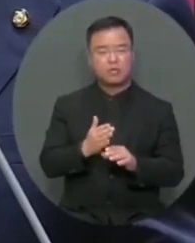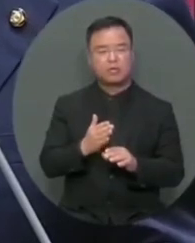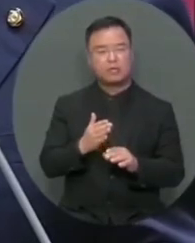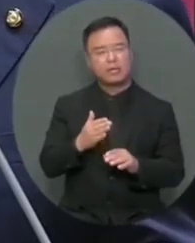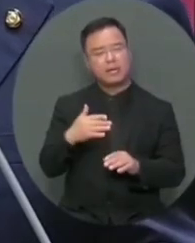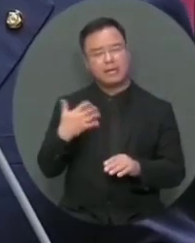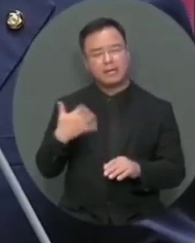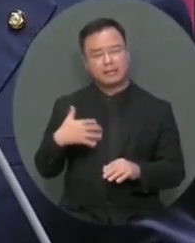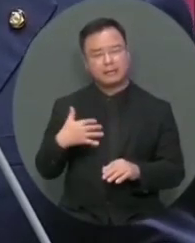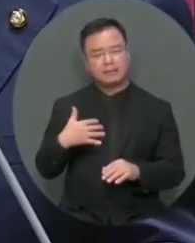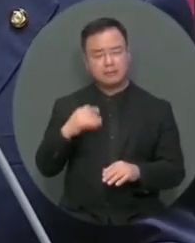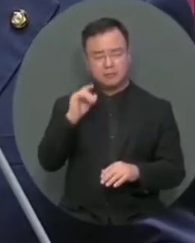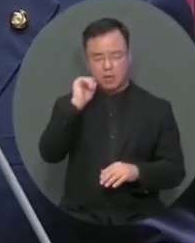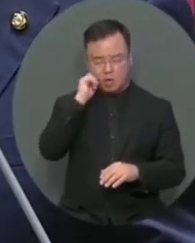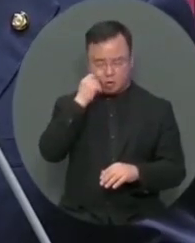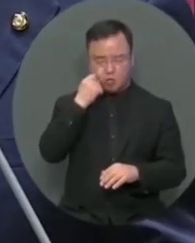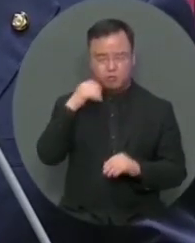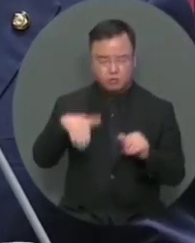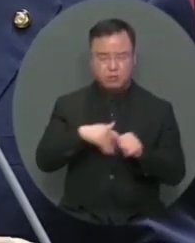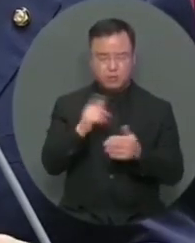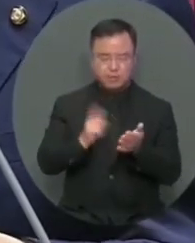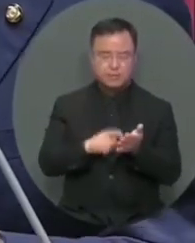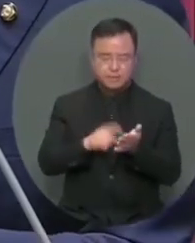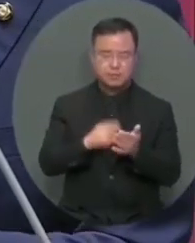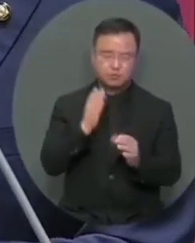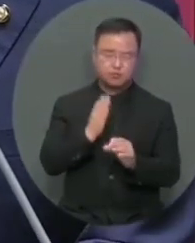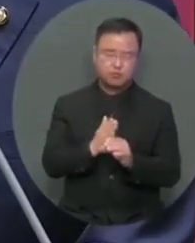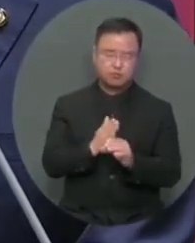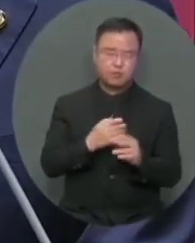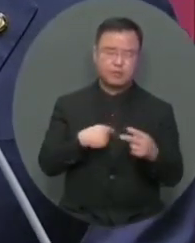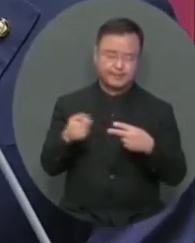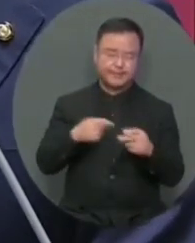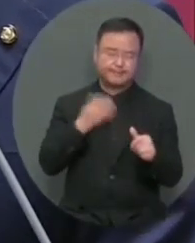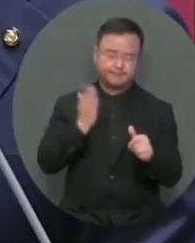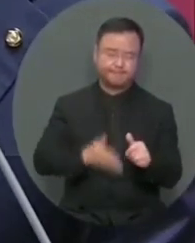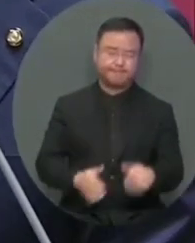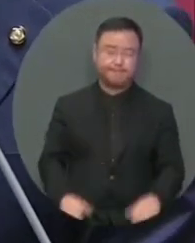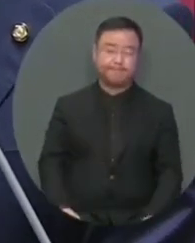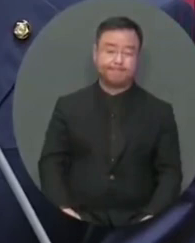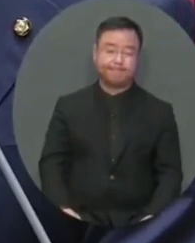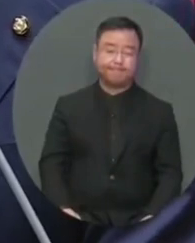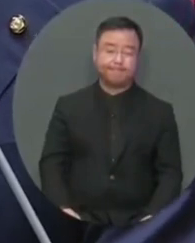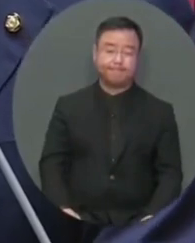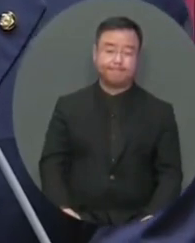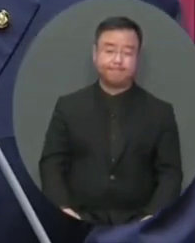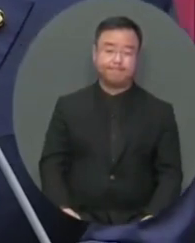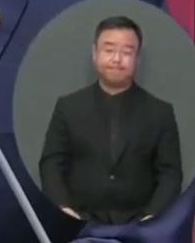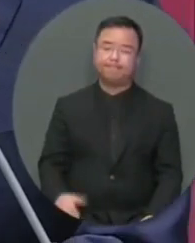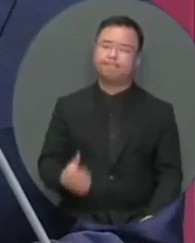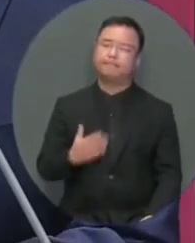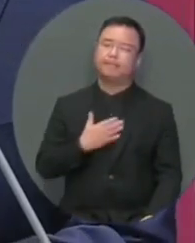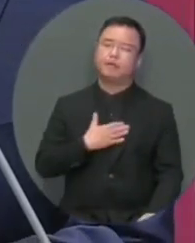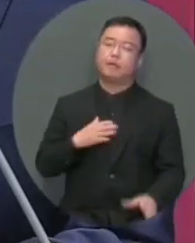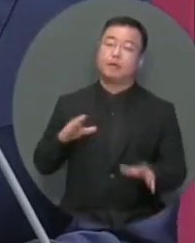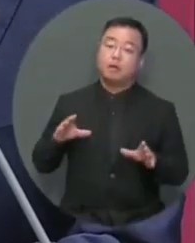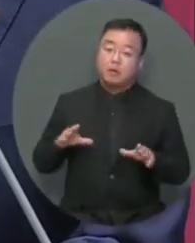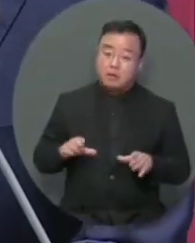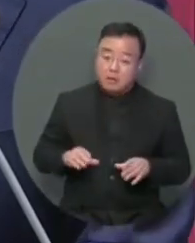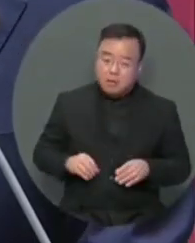그런 비상 상황이다 하는 말씀을 꼭 좀 이해해 주셨으면 좋겠습니다. 저는 아무리 배가 고파